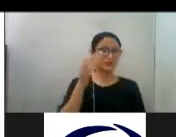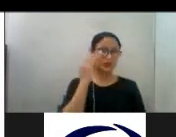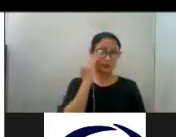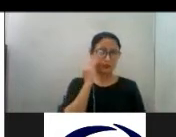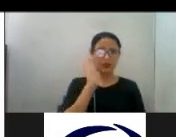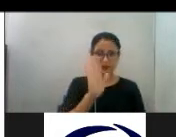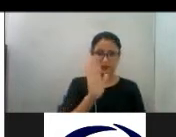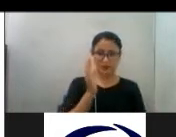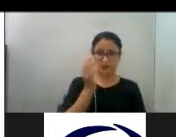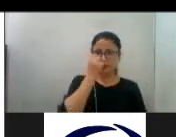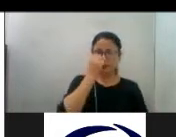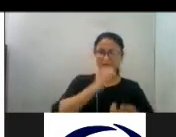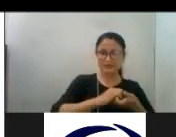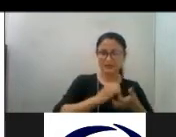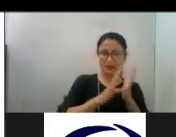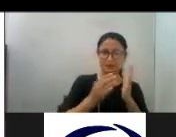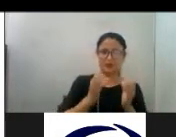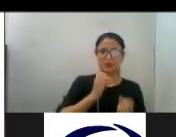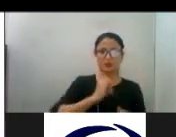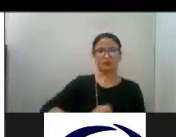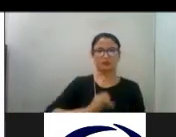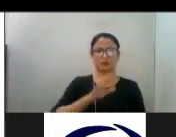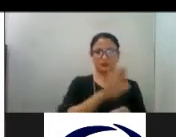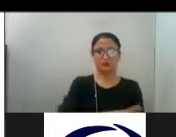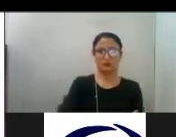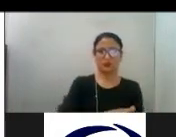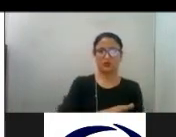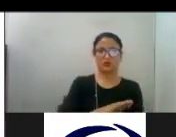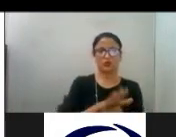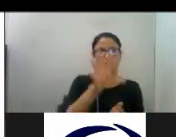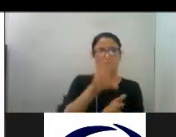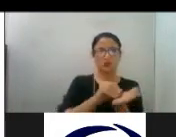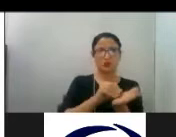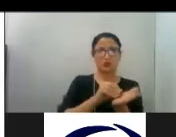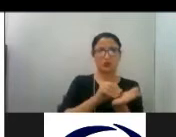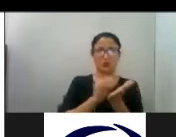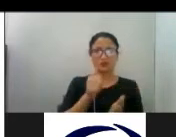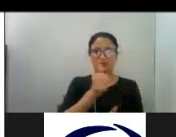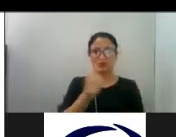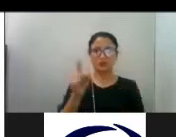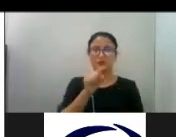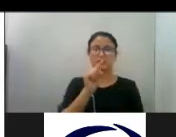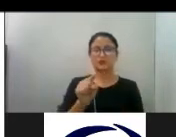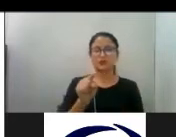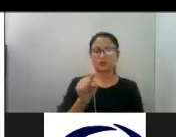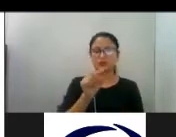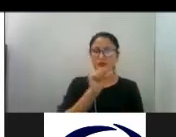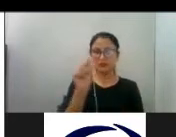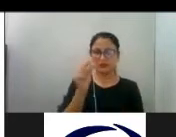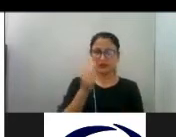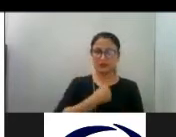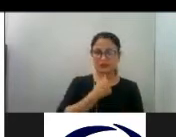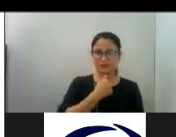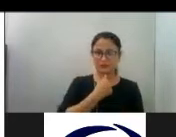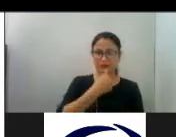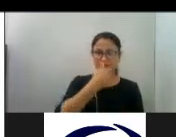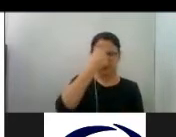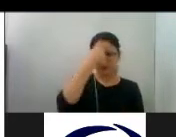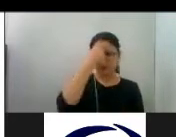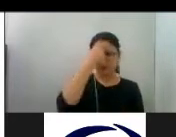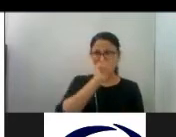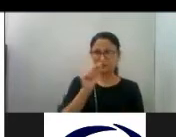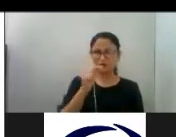पनि आइराखेको, र त्यसमा 66% जतिले यसबारे, आफ्नो समस्याबारे कतै गएर